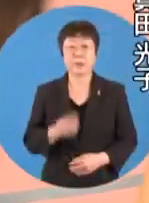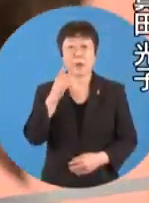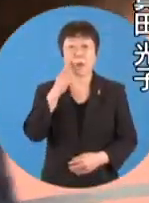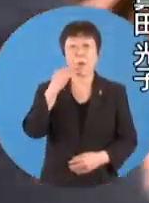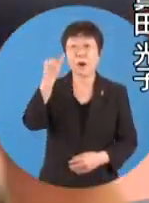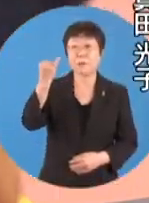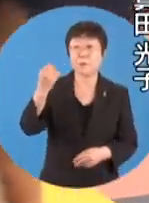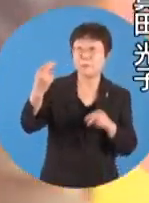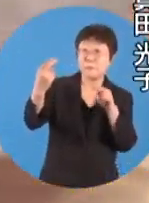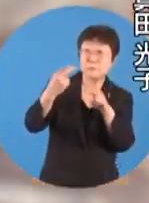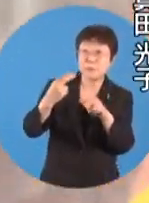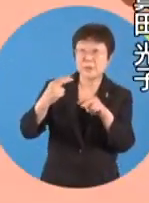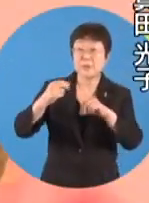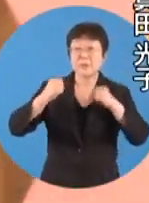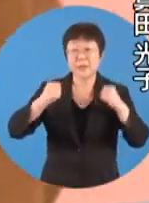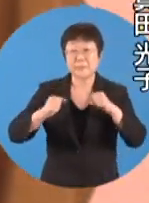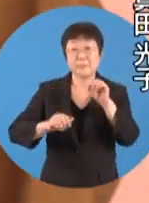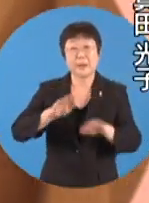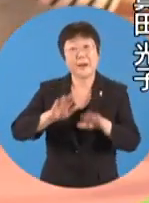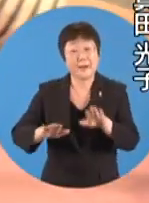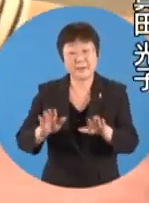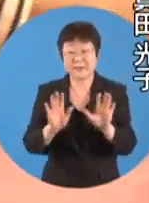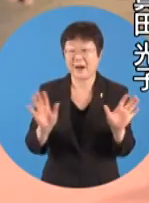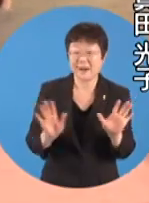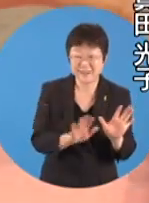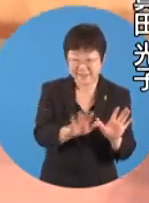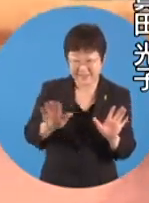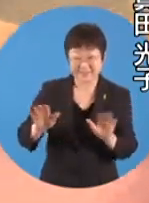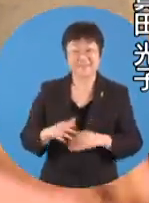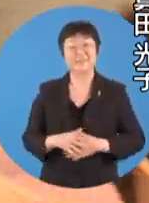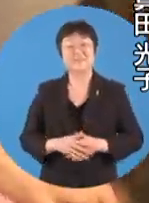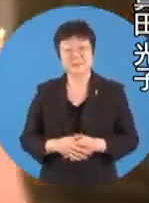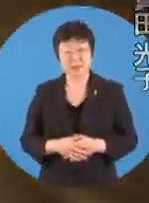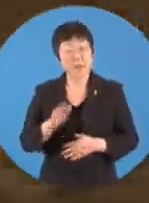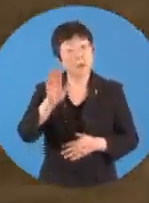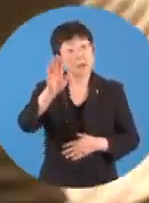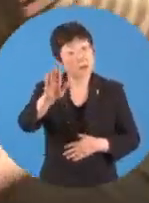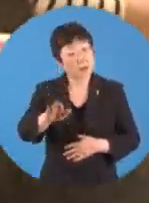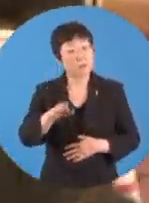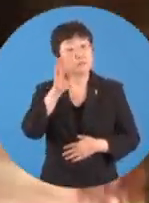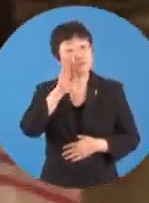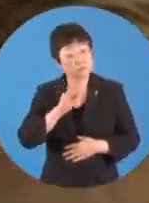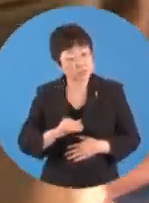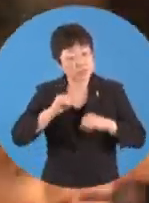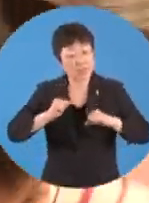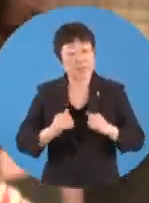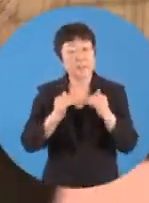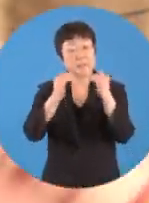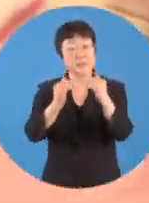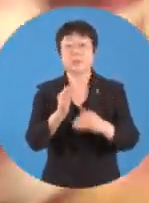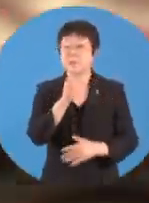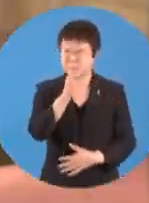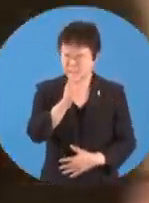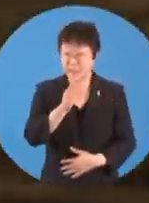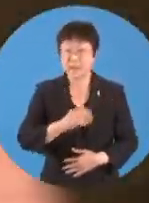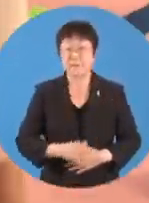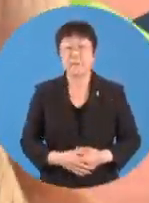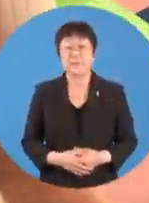ママを目指して力いっぱいハイハイで進む赤ちゃんたち。これからもすくすく元気に成長して